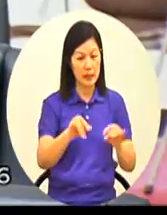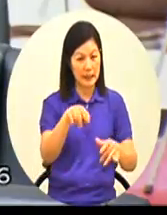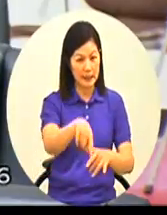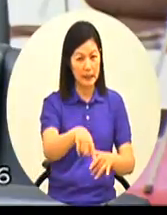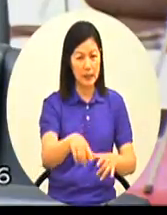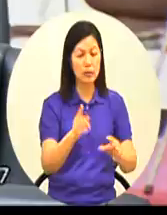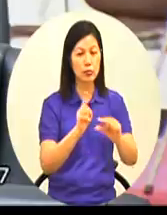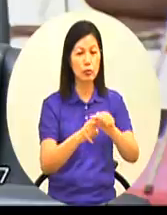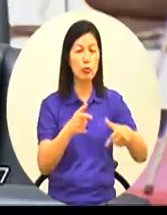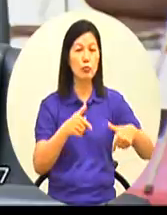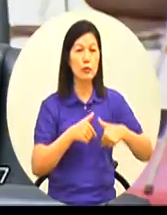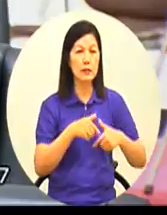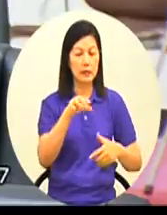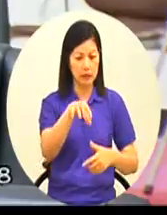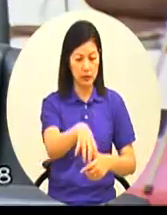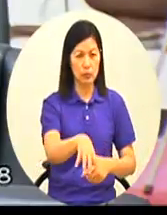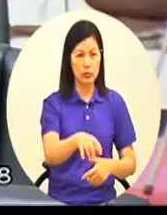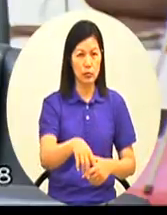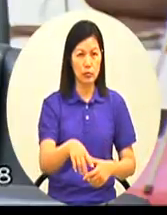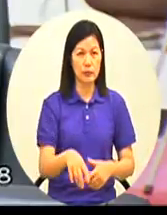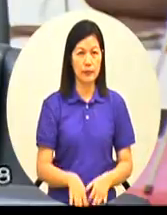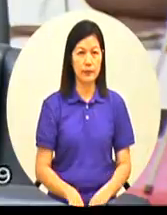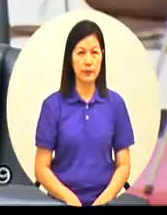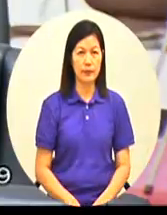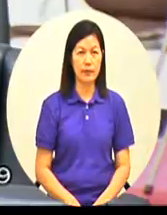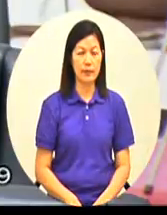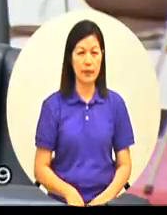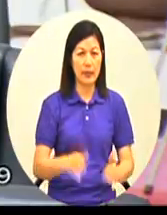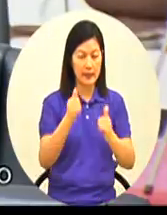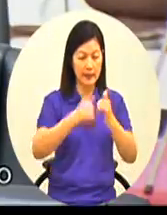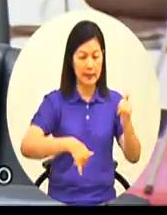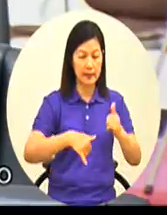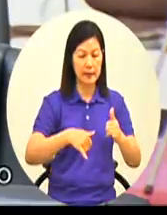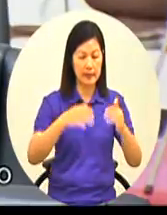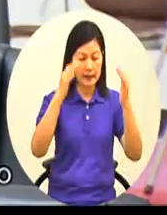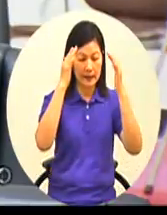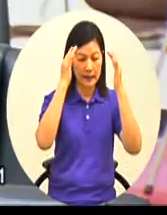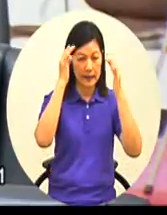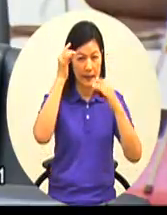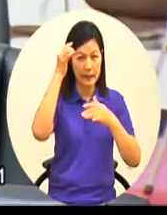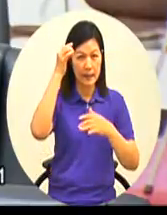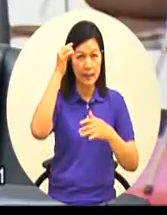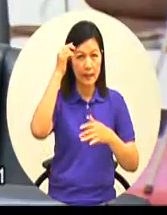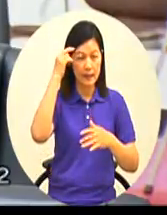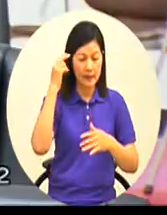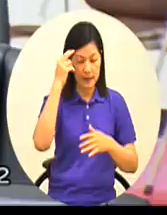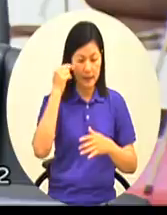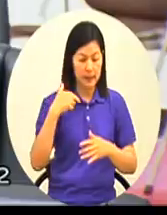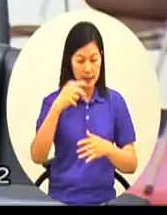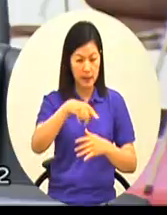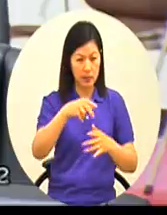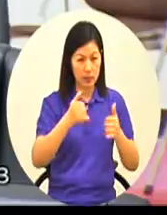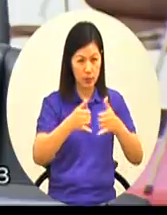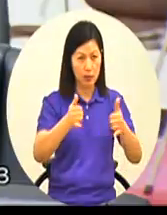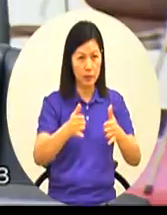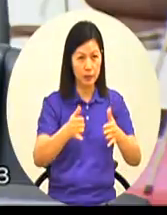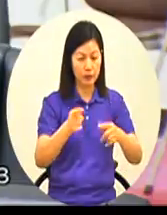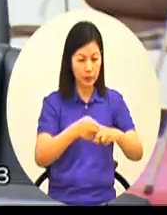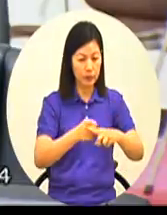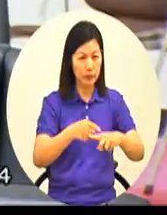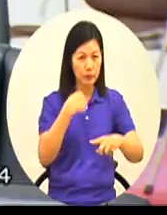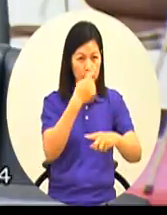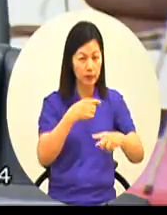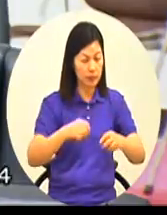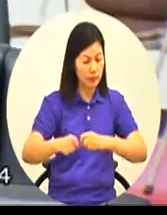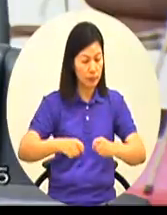心点哈，在立信路22号，立信路跟自由路口，好，我希望你能够做一个规划，